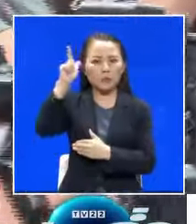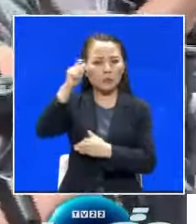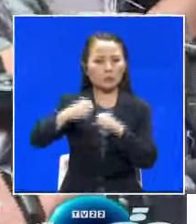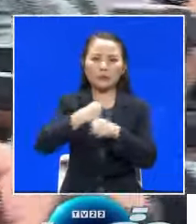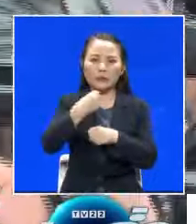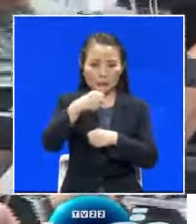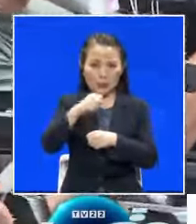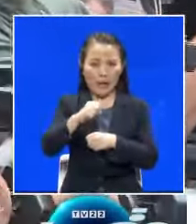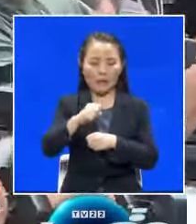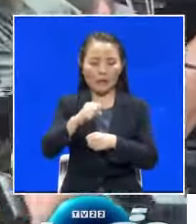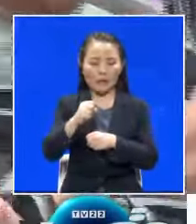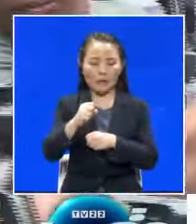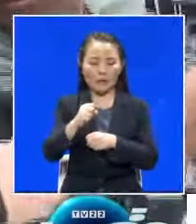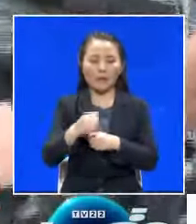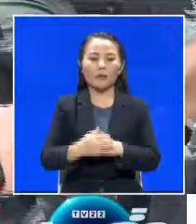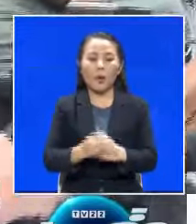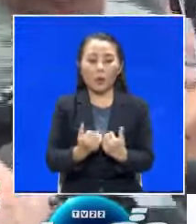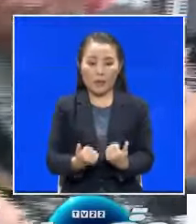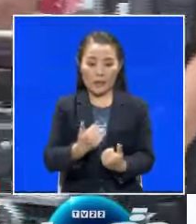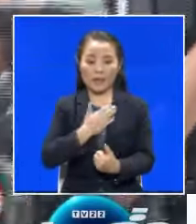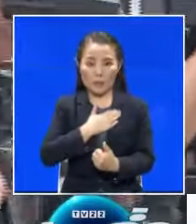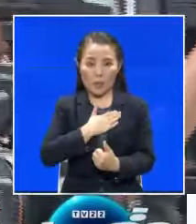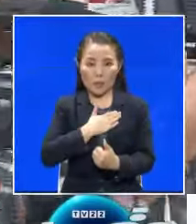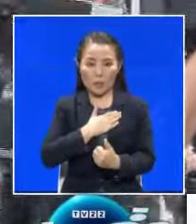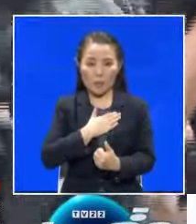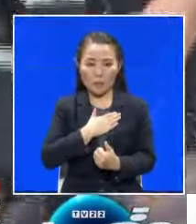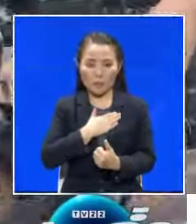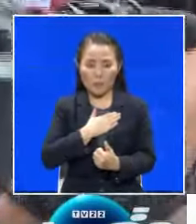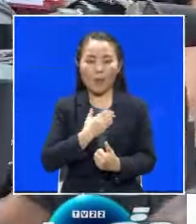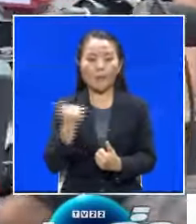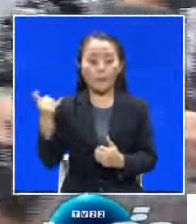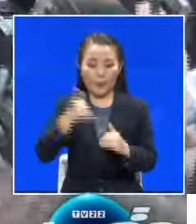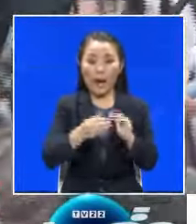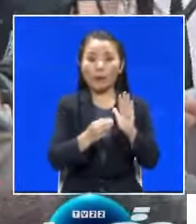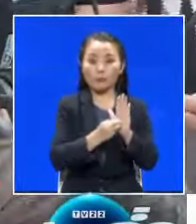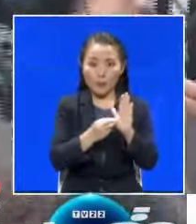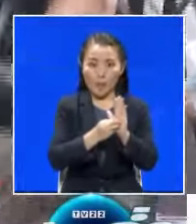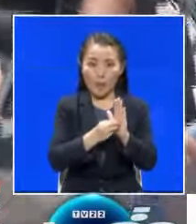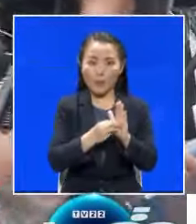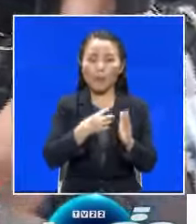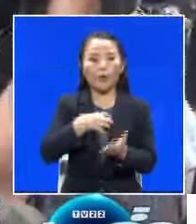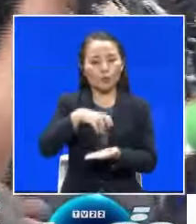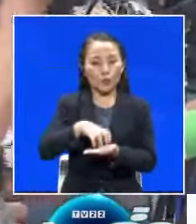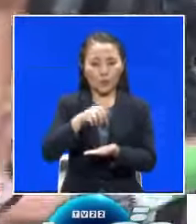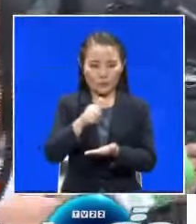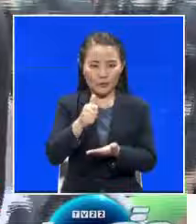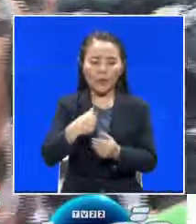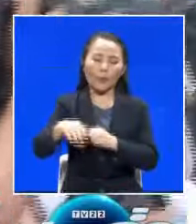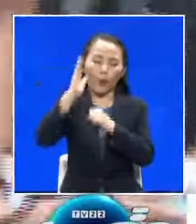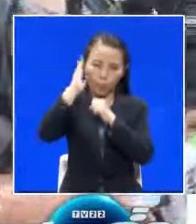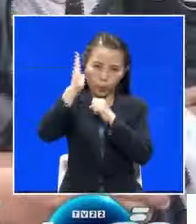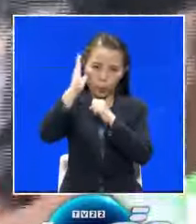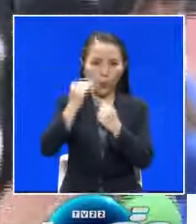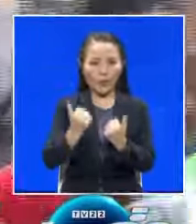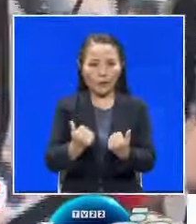ปี พี่ถอย วันนี้ผมมาซื้อของที่กรุงเทพก็เลยมีโอกาสได้ทำเรื่องราวตรงนี้ขึ้นม